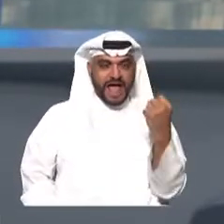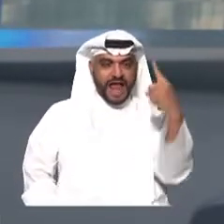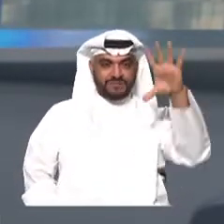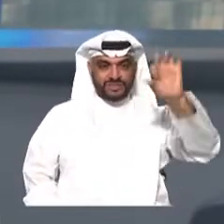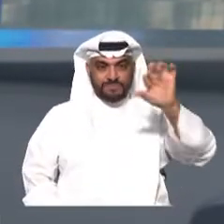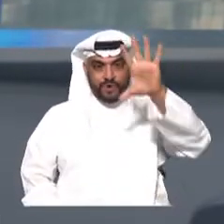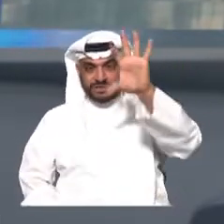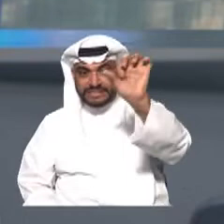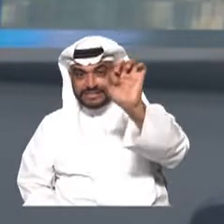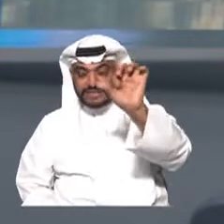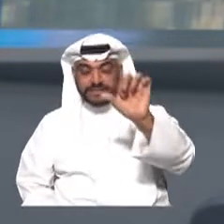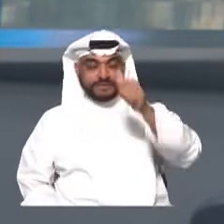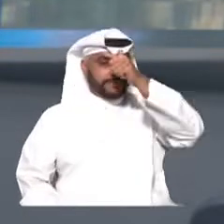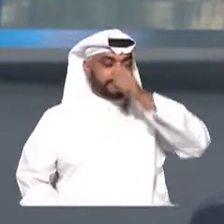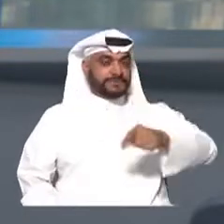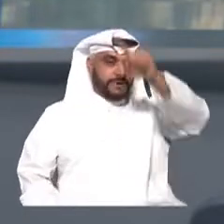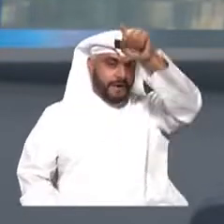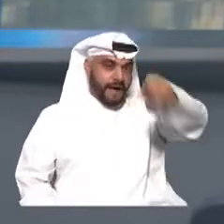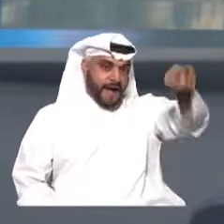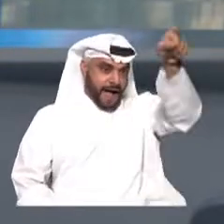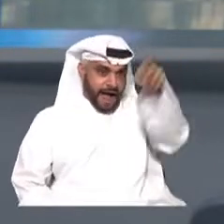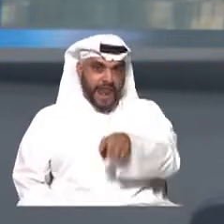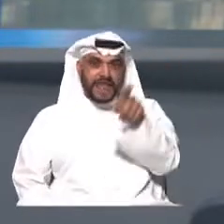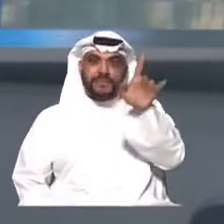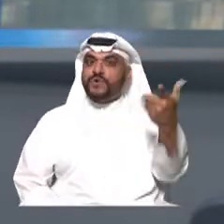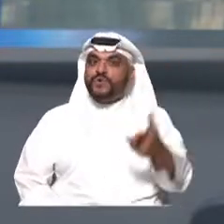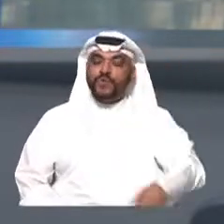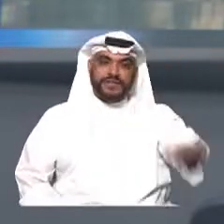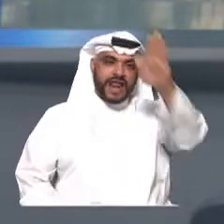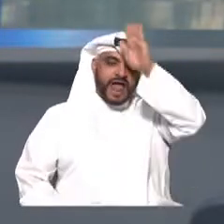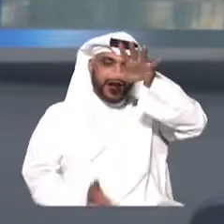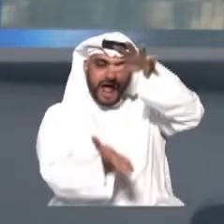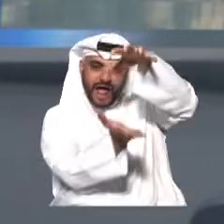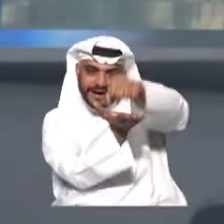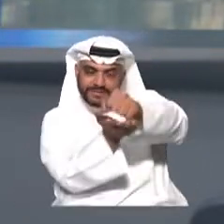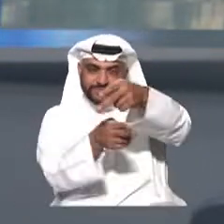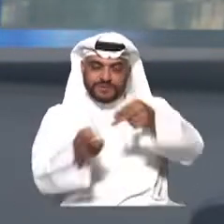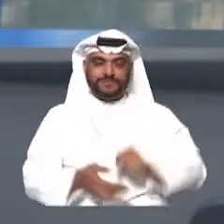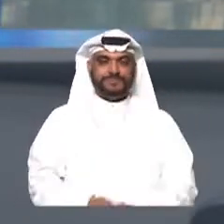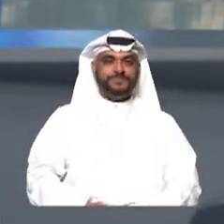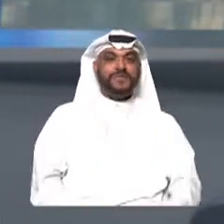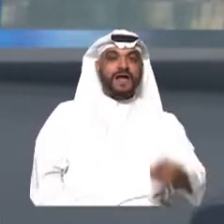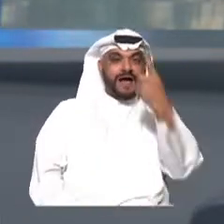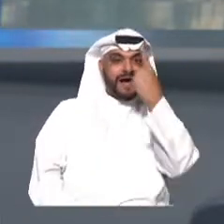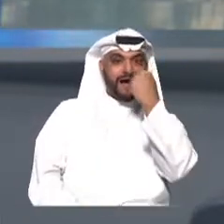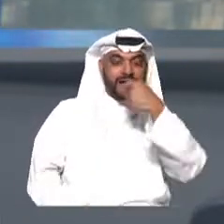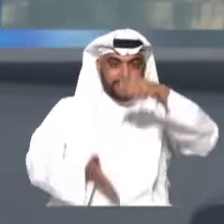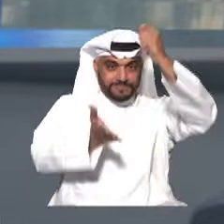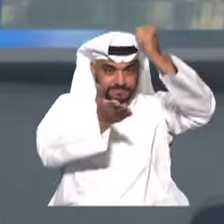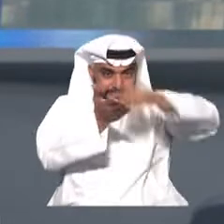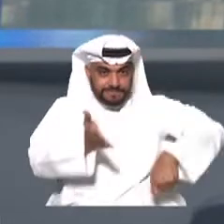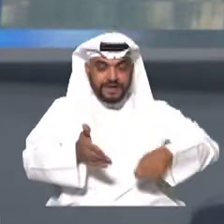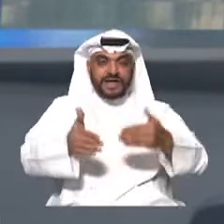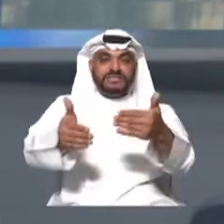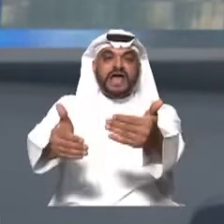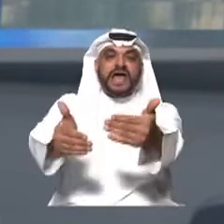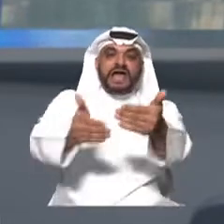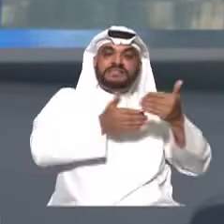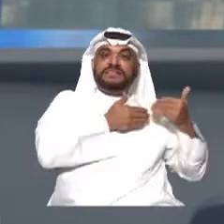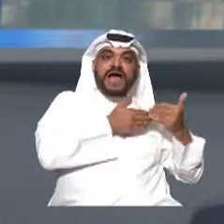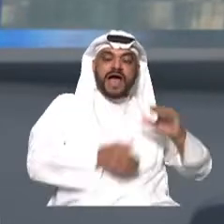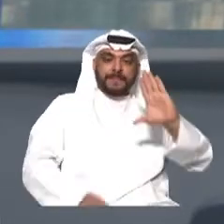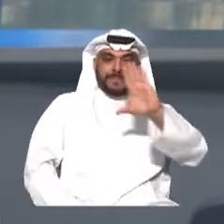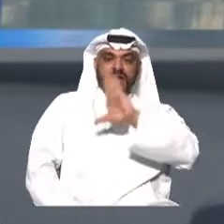10 من أغسطس عام 1990 على إدانة الغزو العراقي لدولة الكويت. كما تقرر في ذلك الاجتماع انسحاب القوات